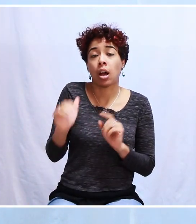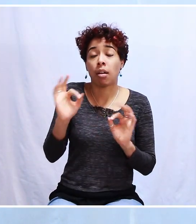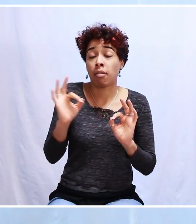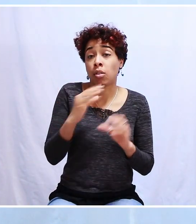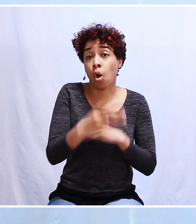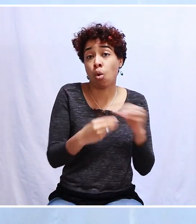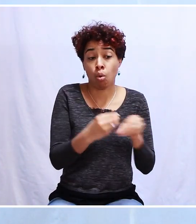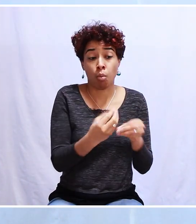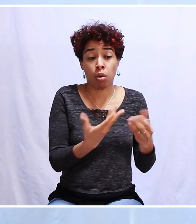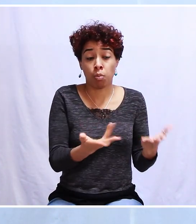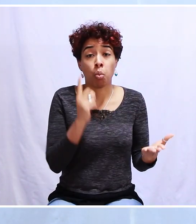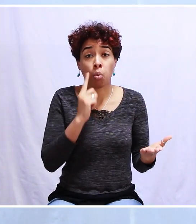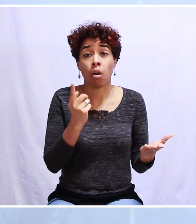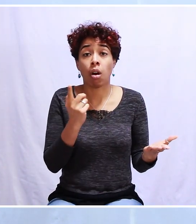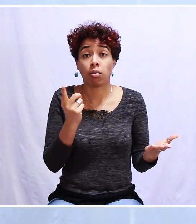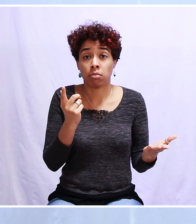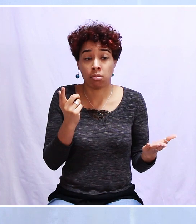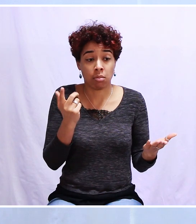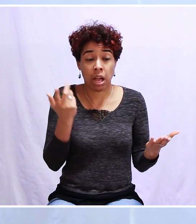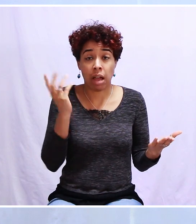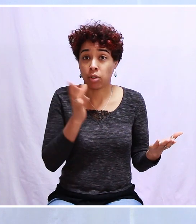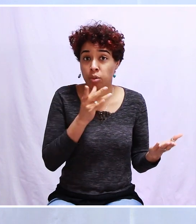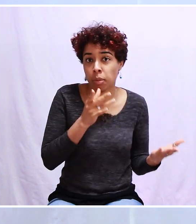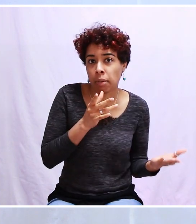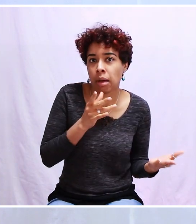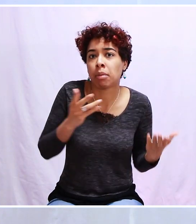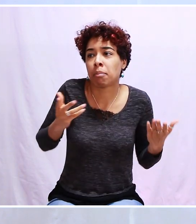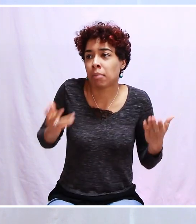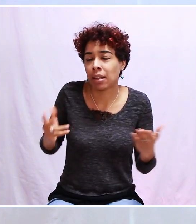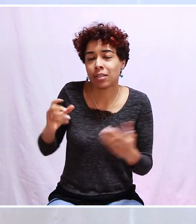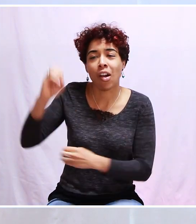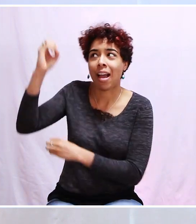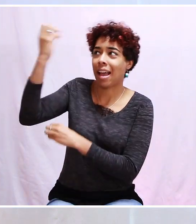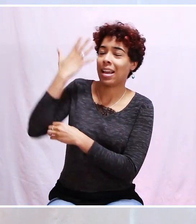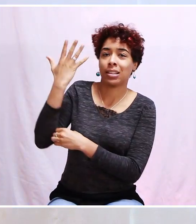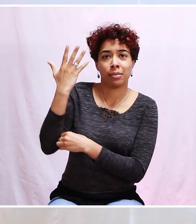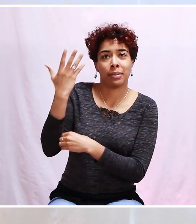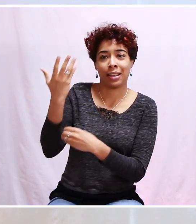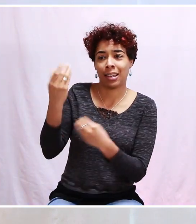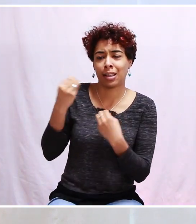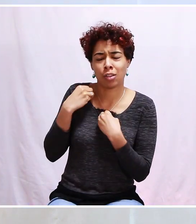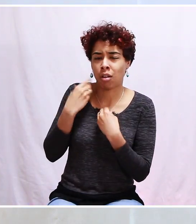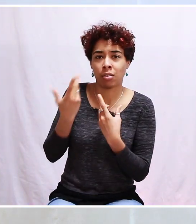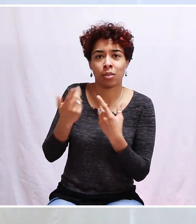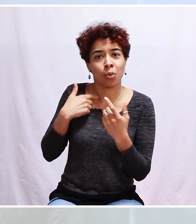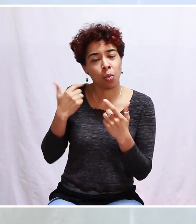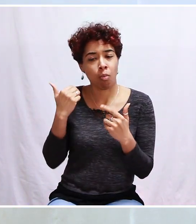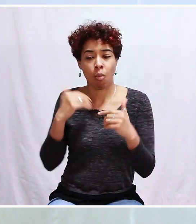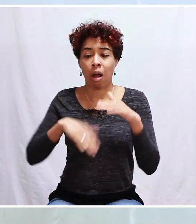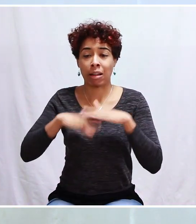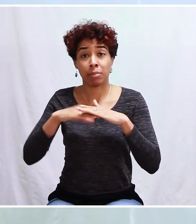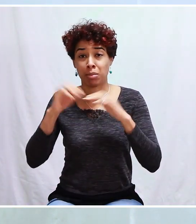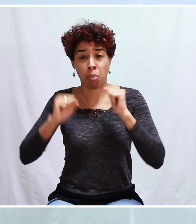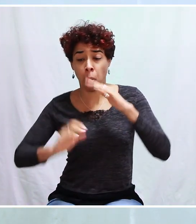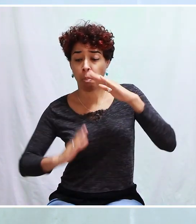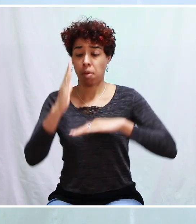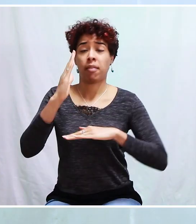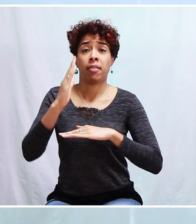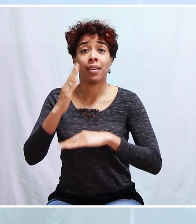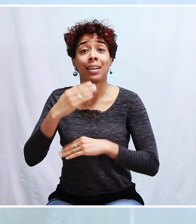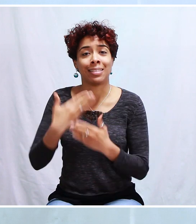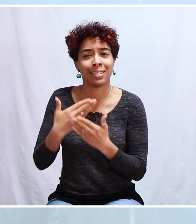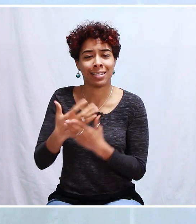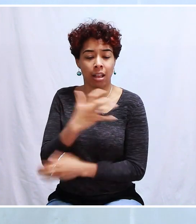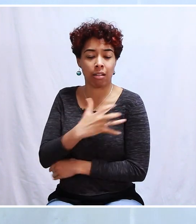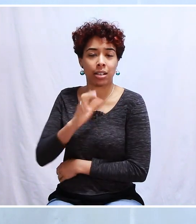physique, parce que je marche par l'esprit, je vais même dépasser mes propres limites, et ça c'est la prospérité de Dieu. Donc en fait, en tant qu'enfant